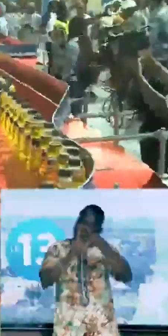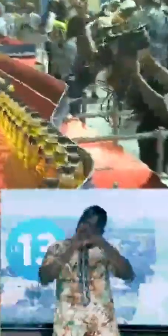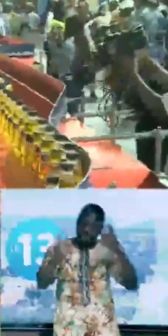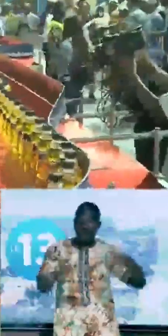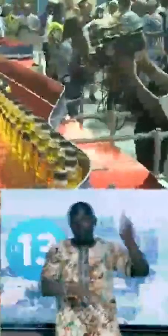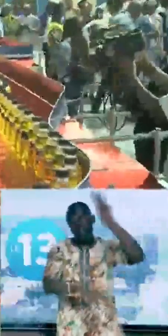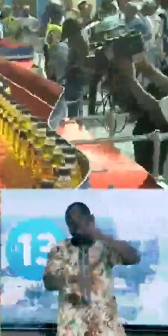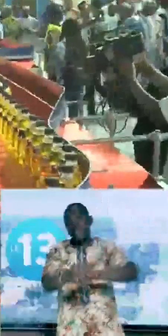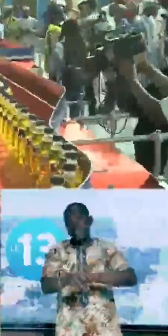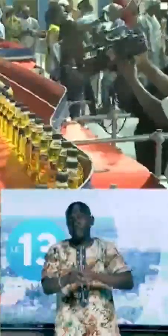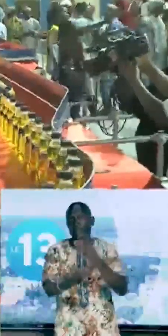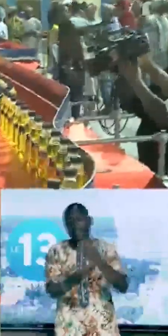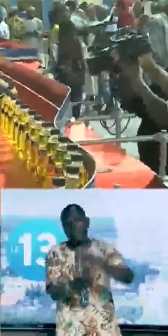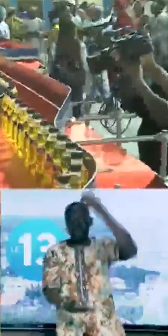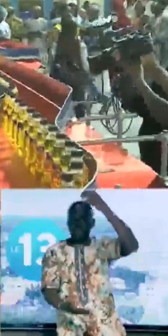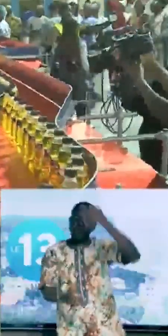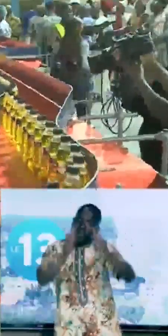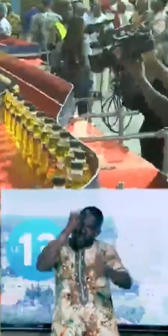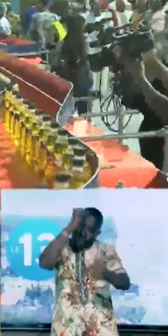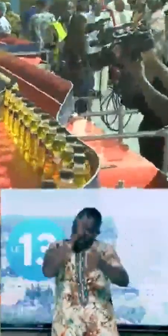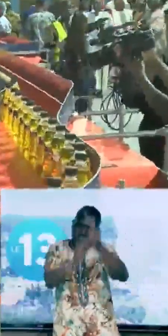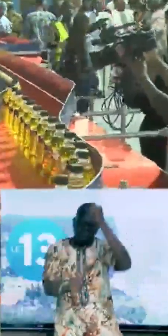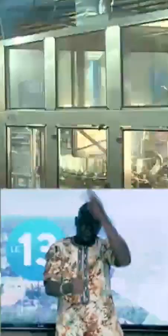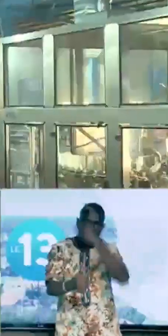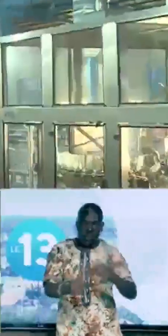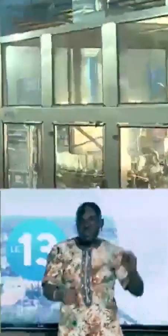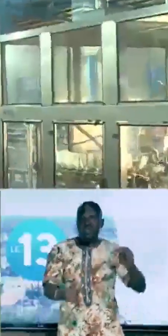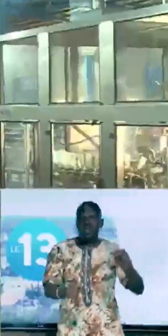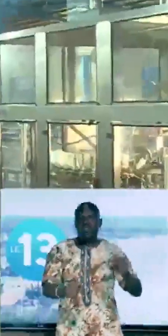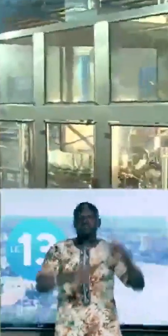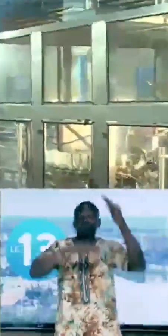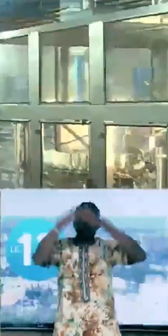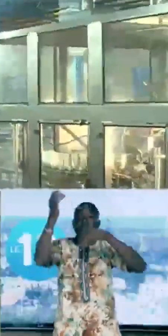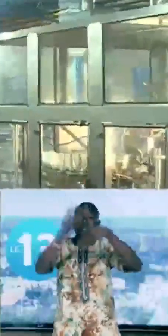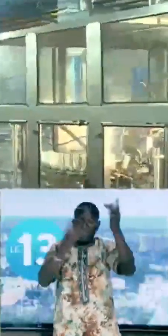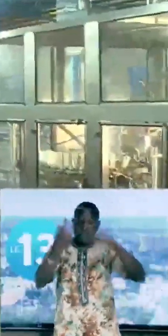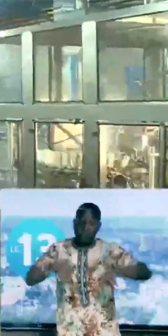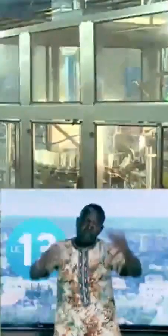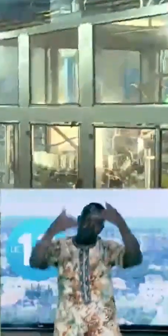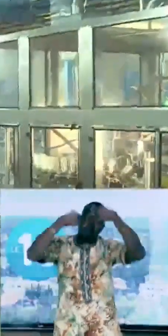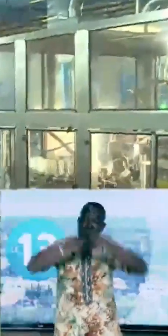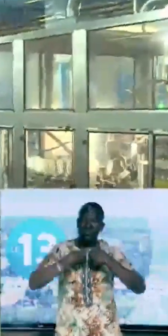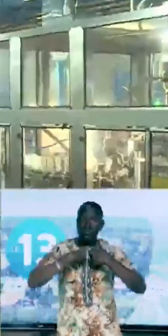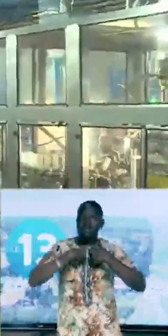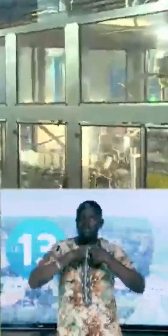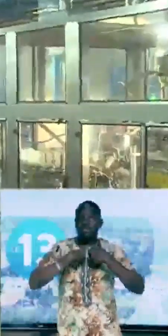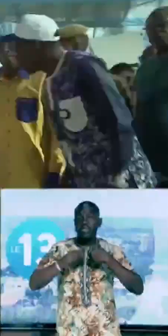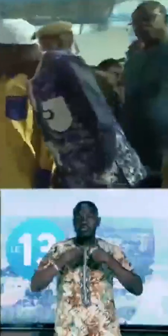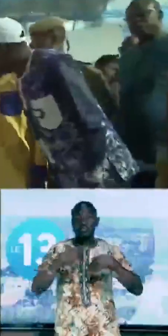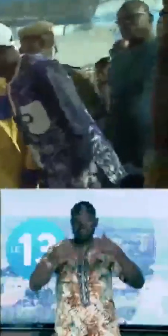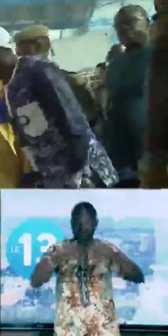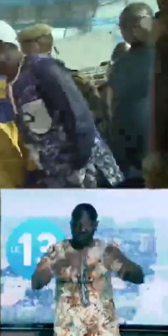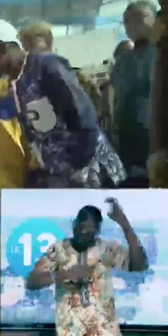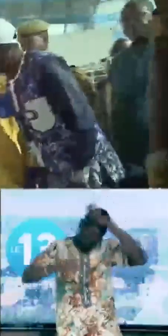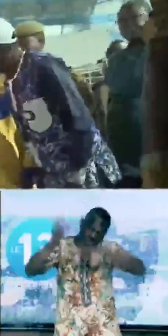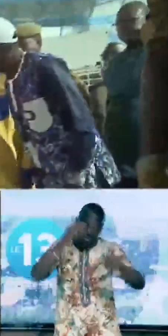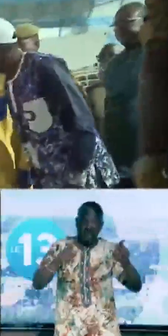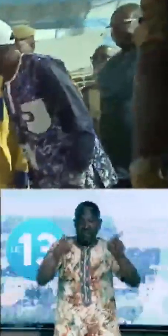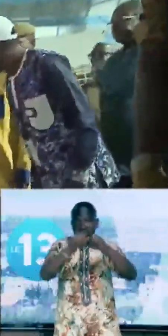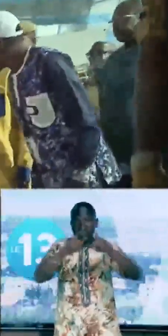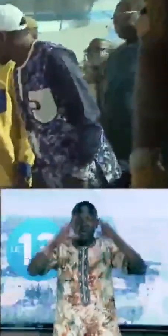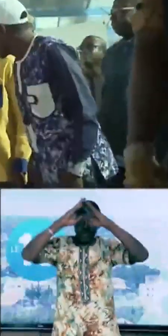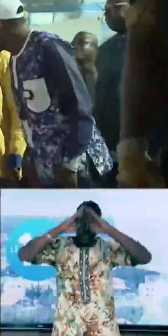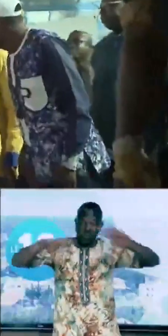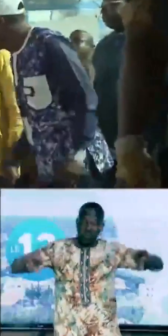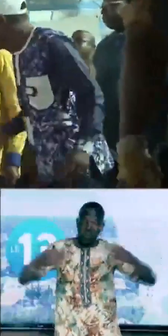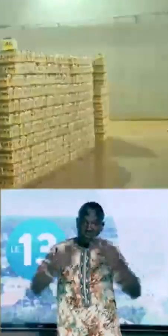mise en bouteille. En plus de ces équipements, l'infrastructure dispose également de laboratoires d'analyse ainsi qu'un magasin